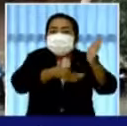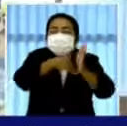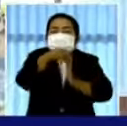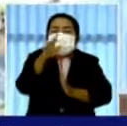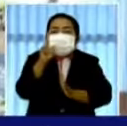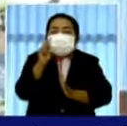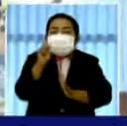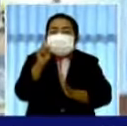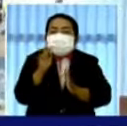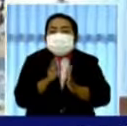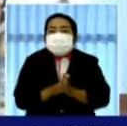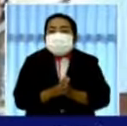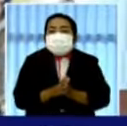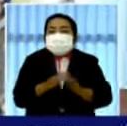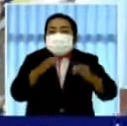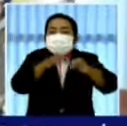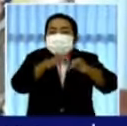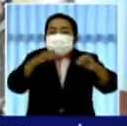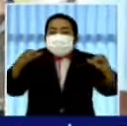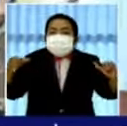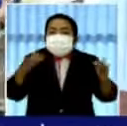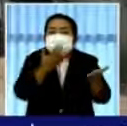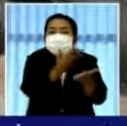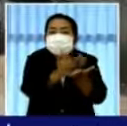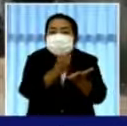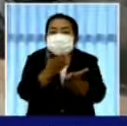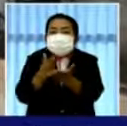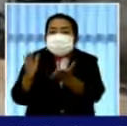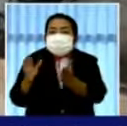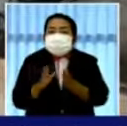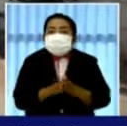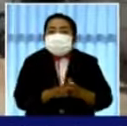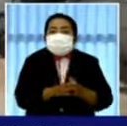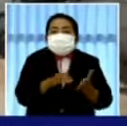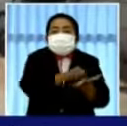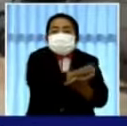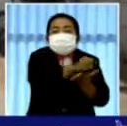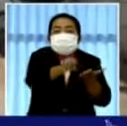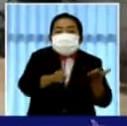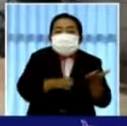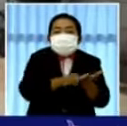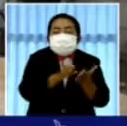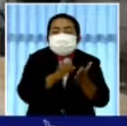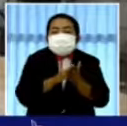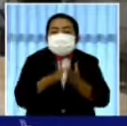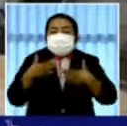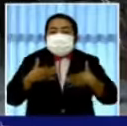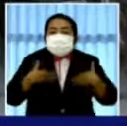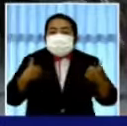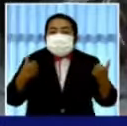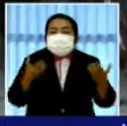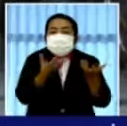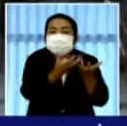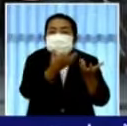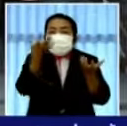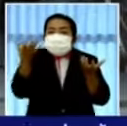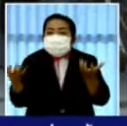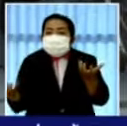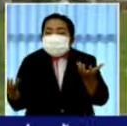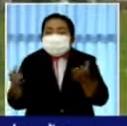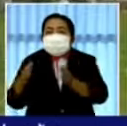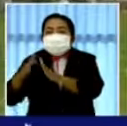การกระจายเขาเรียกว่าความแออัดออกจากพื้นที่โรงพยาบาลสนามสู่ชุมชนพื้นที่สีเขียวนะถ้าเป็นคนที่สีเขียวไปฟังเสียงผู้